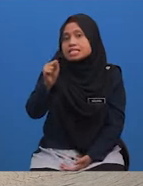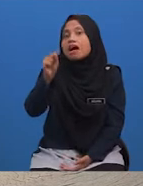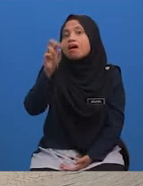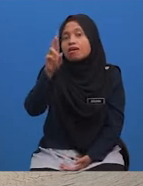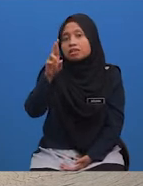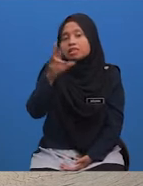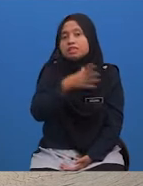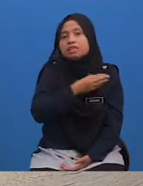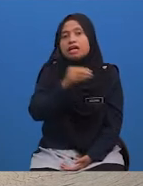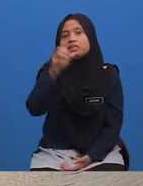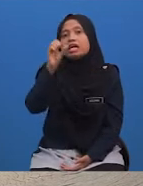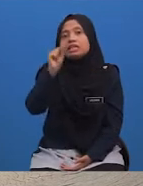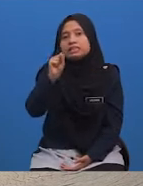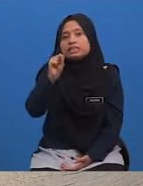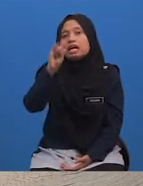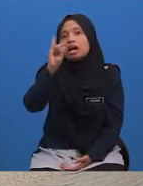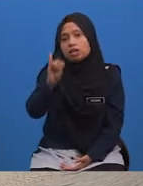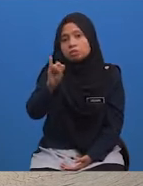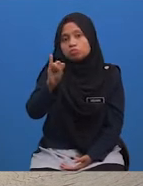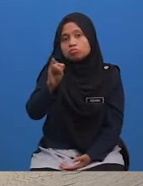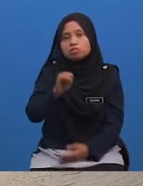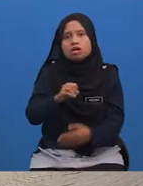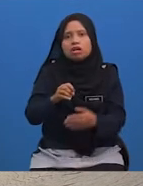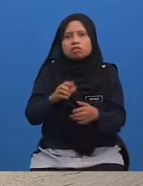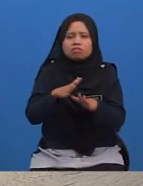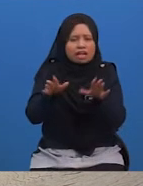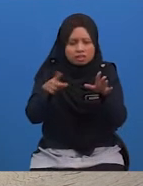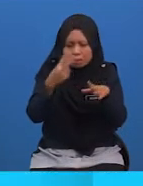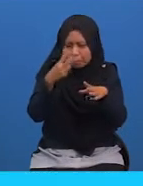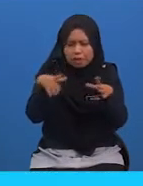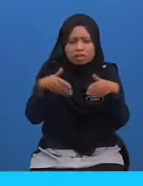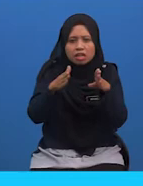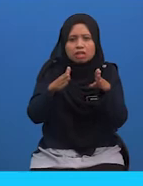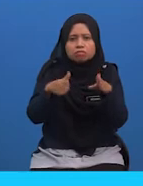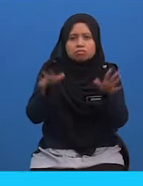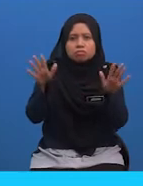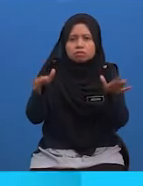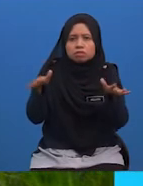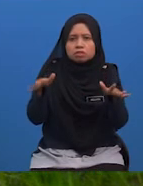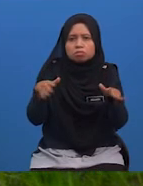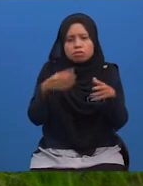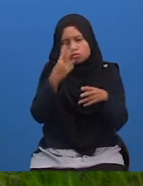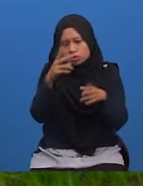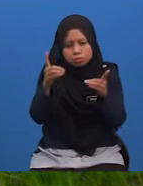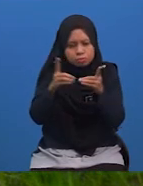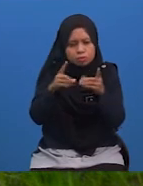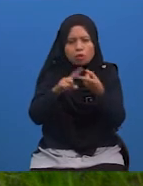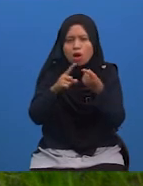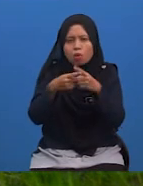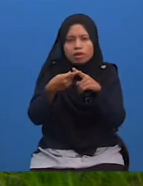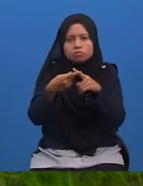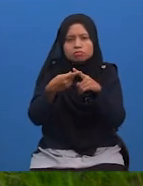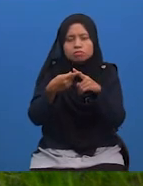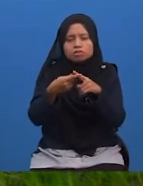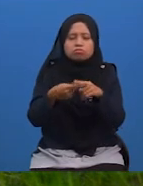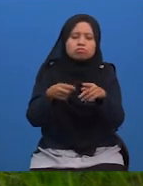Ranggi dan Sang Ranggu tersesat ketika terbang. Mereka berdua sudah